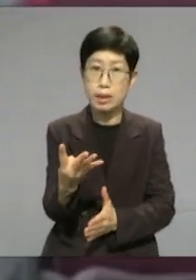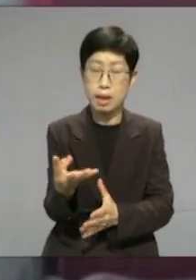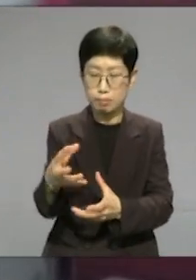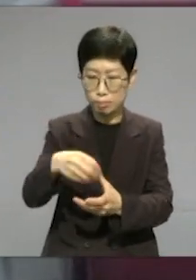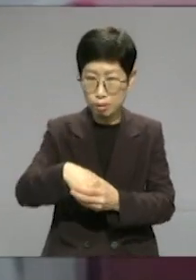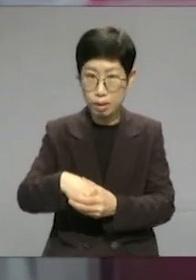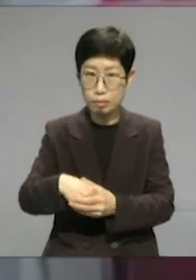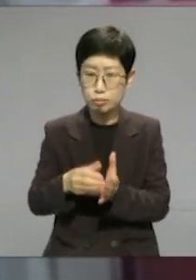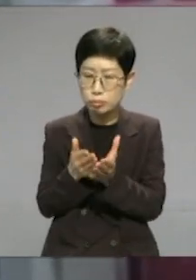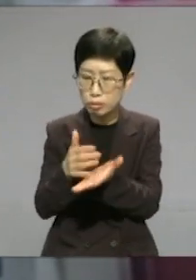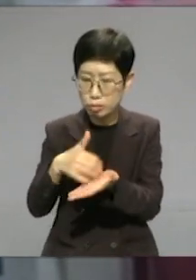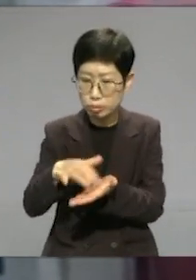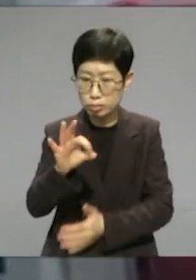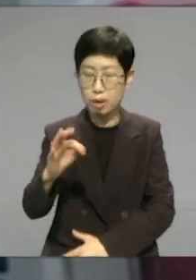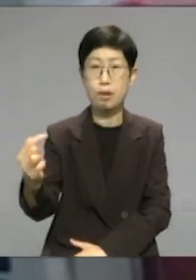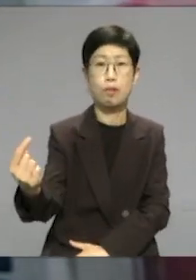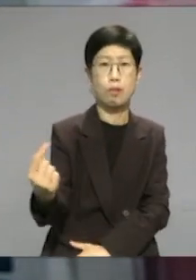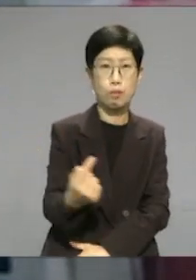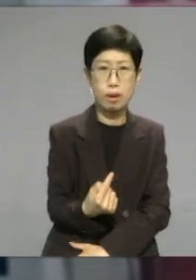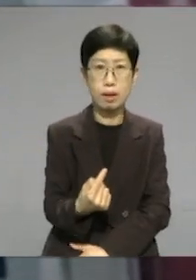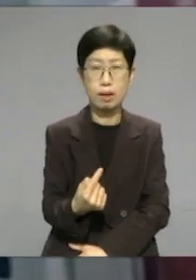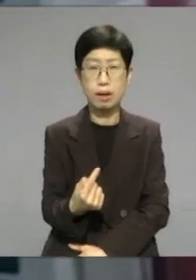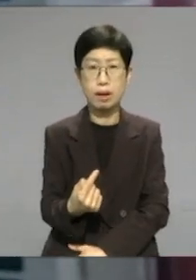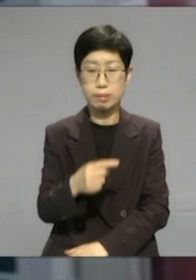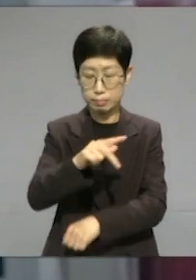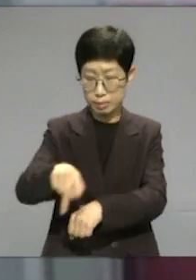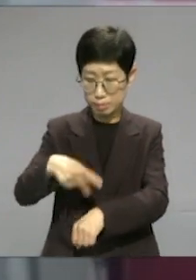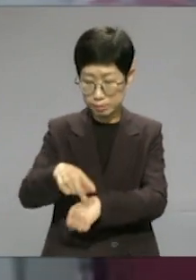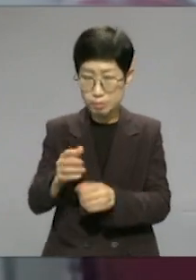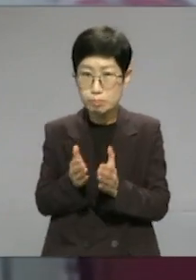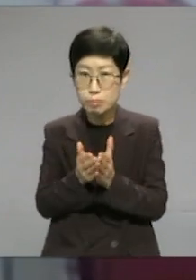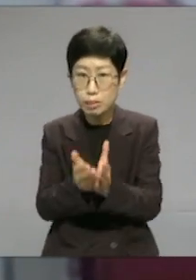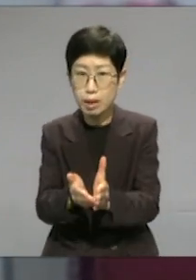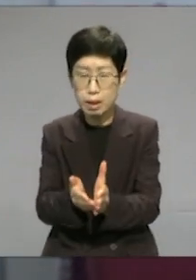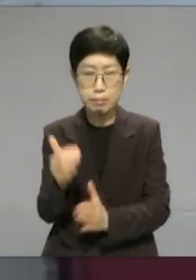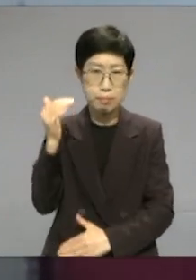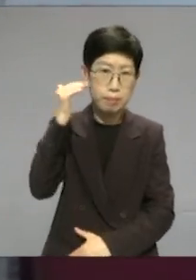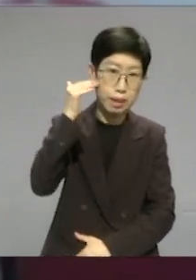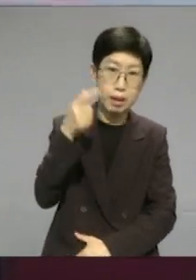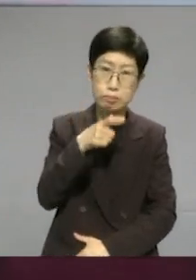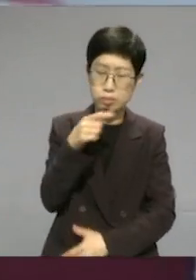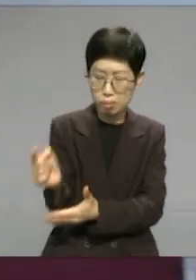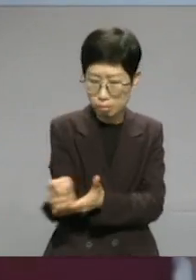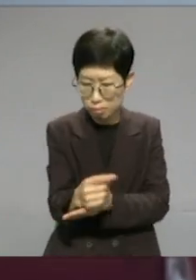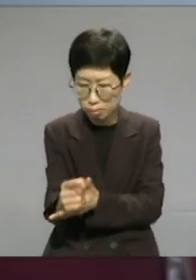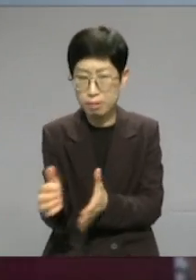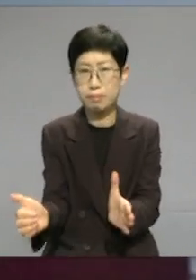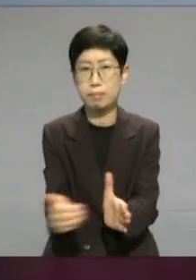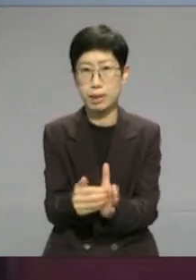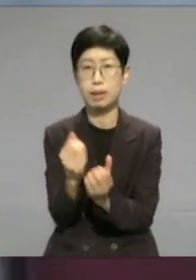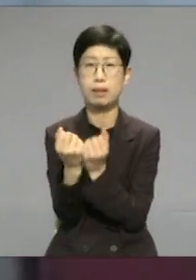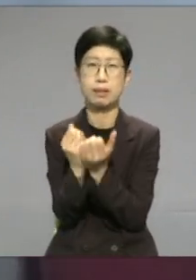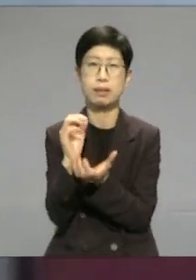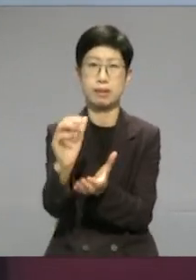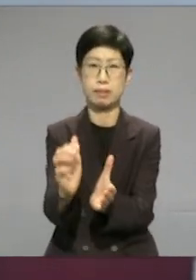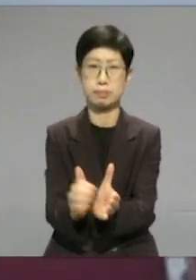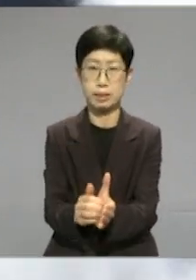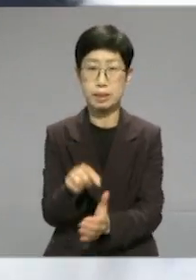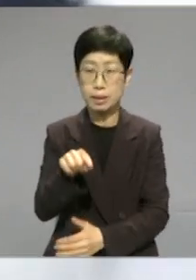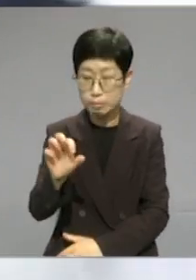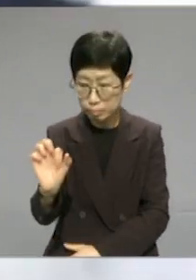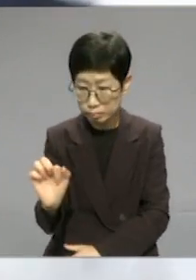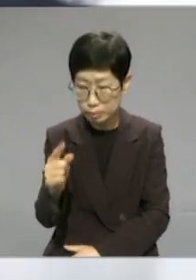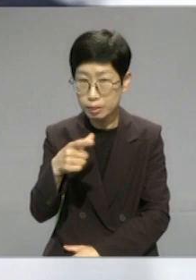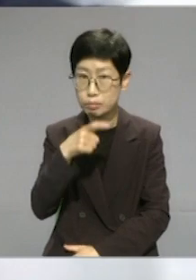선박 열차이 나타나 위협적인 기동으로 필리핀 선박들을 방해하고 물대포 공격을 가했다고 설명했습니다 이로